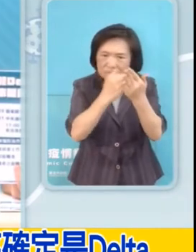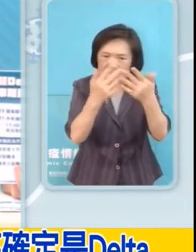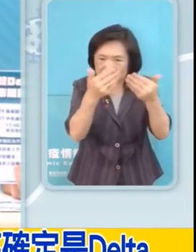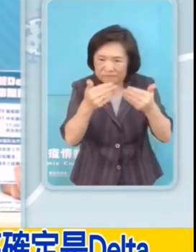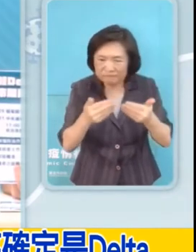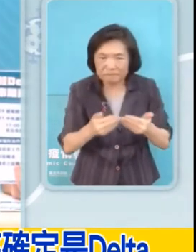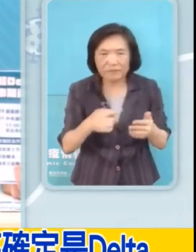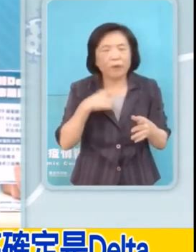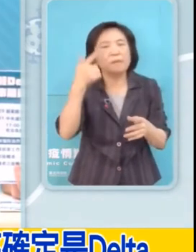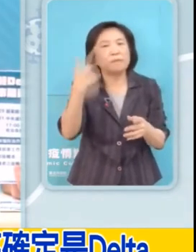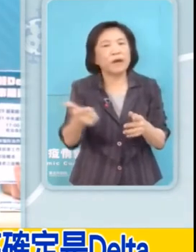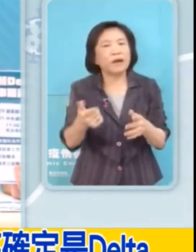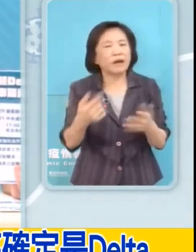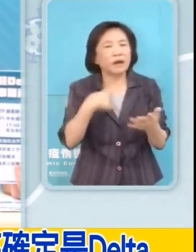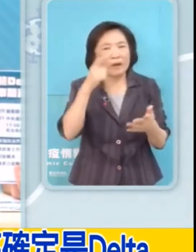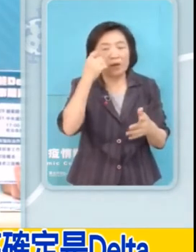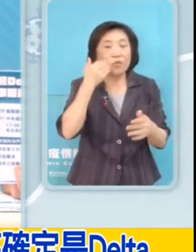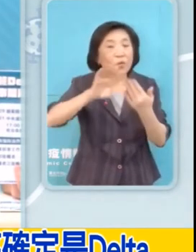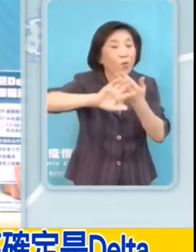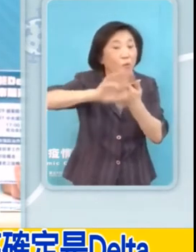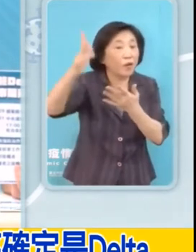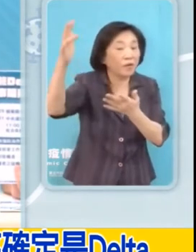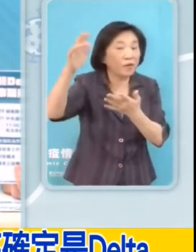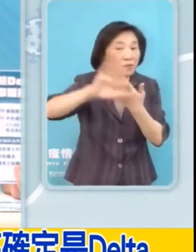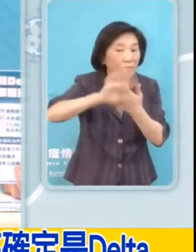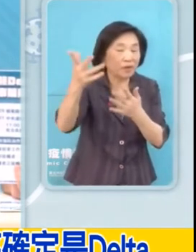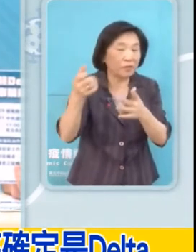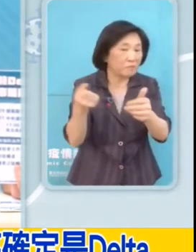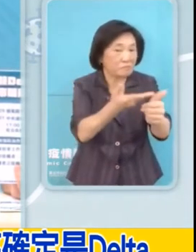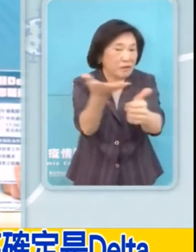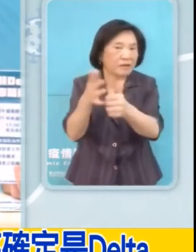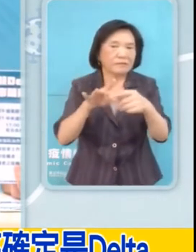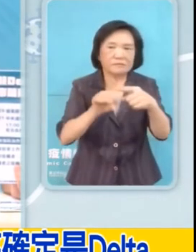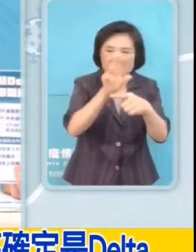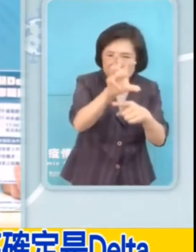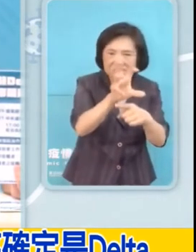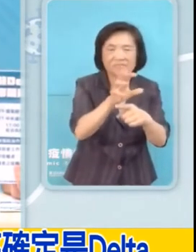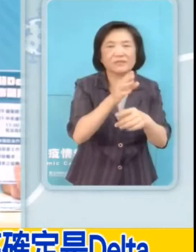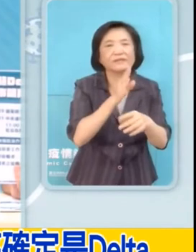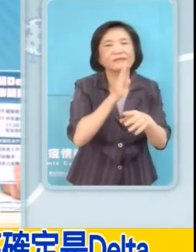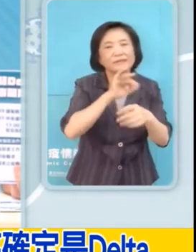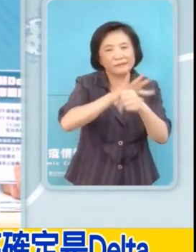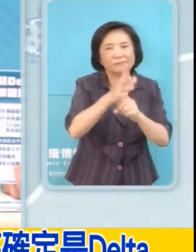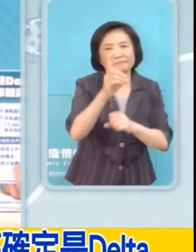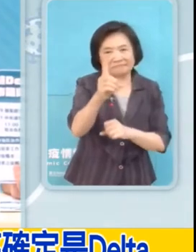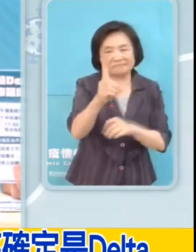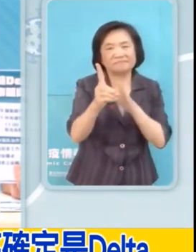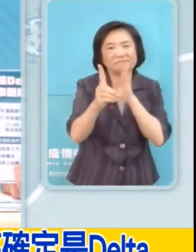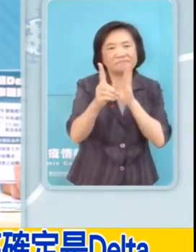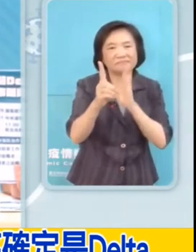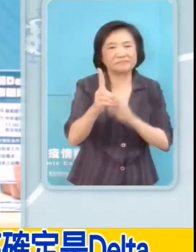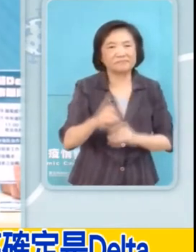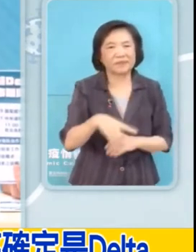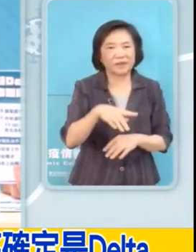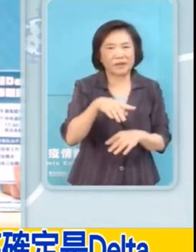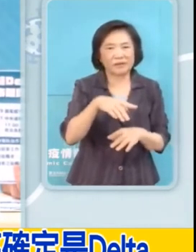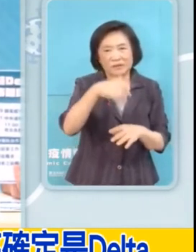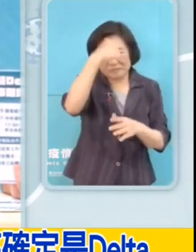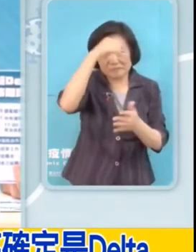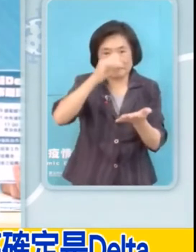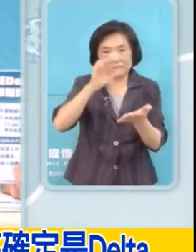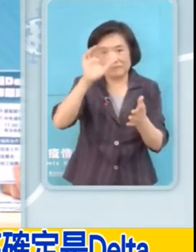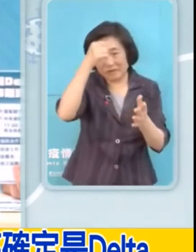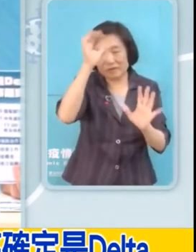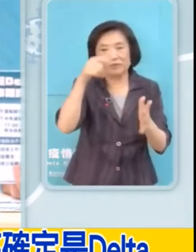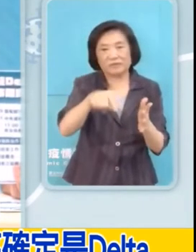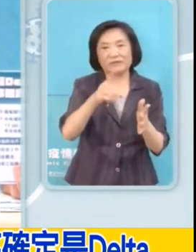因为大概在境外感染的案例80%的都是 都是六的哈啊，所以如